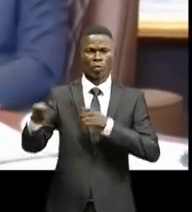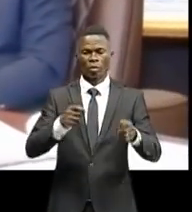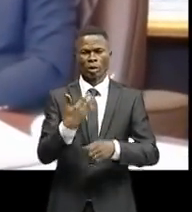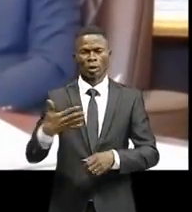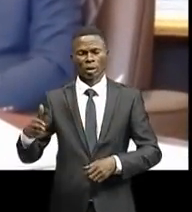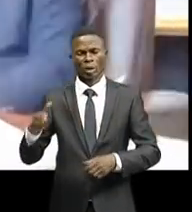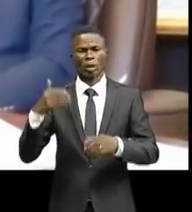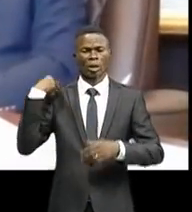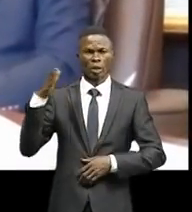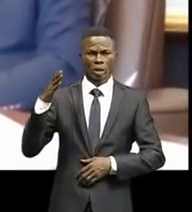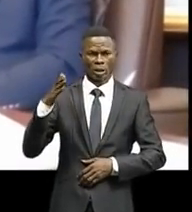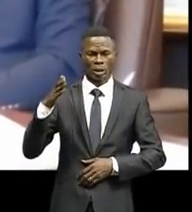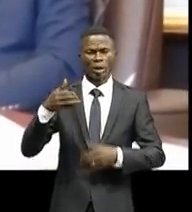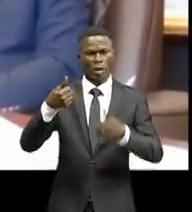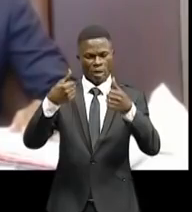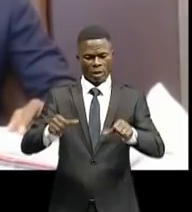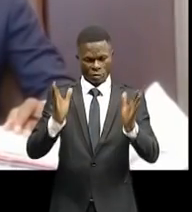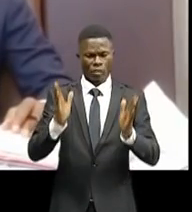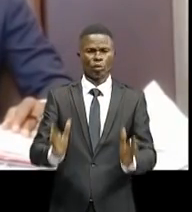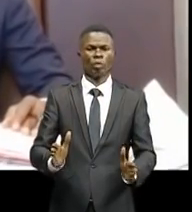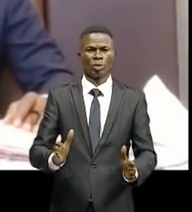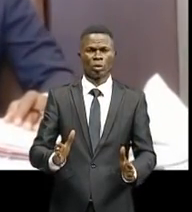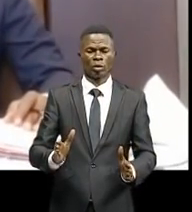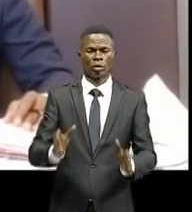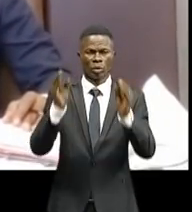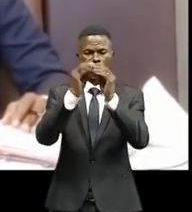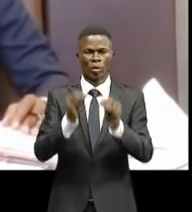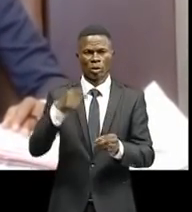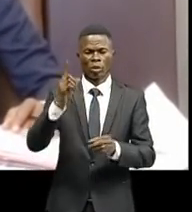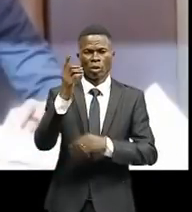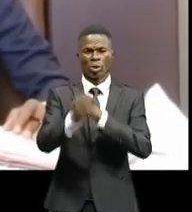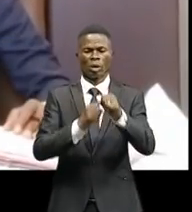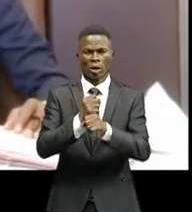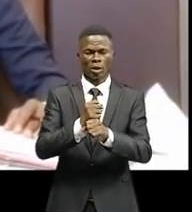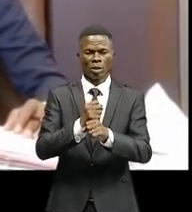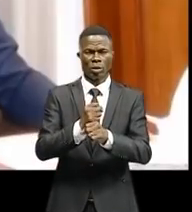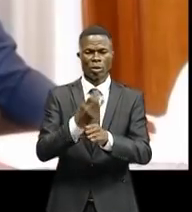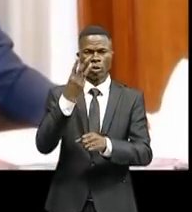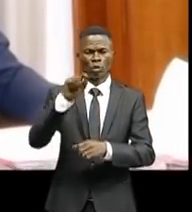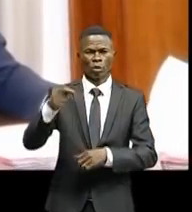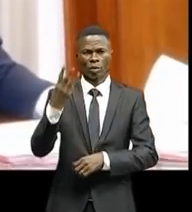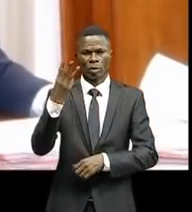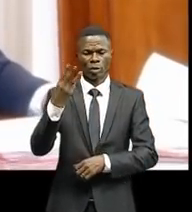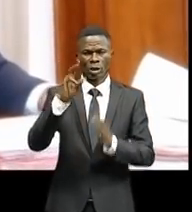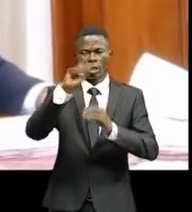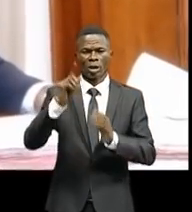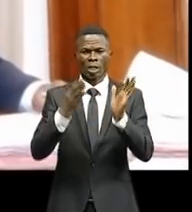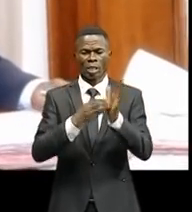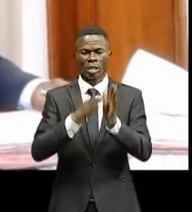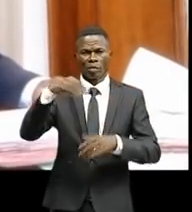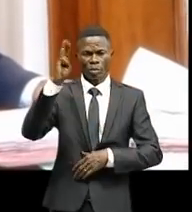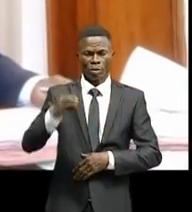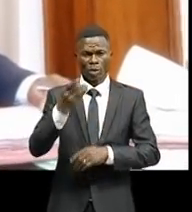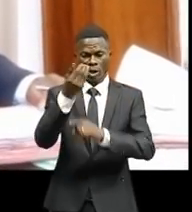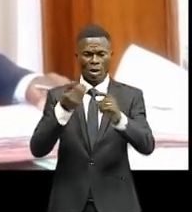et services est demeuré stable avec un cumul annuel de l'inflation de 3,39% à fin